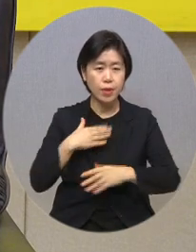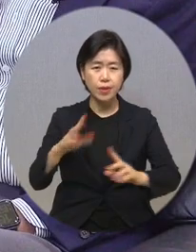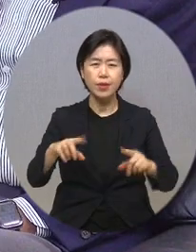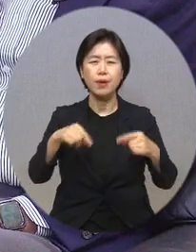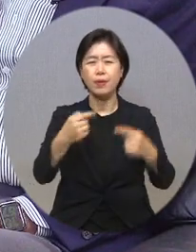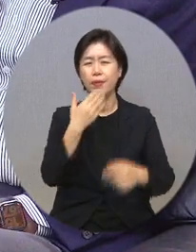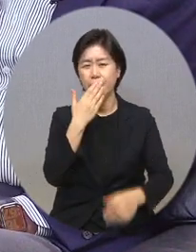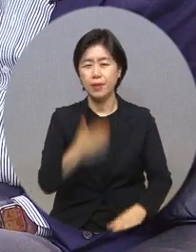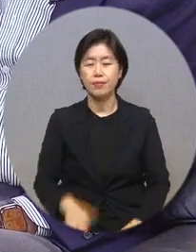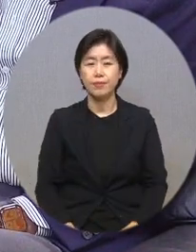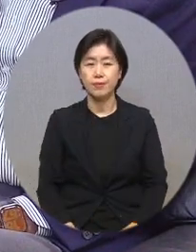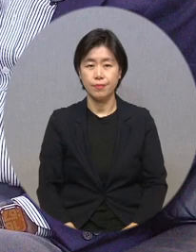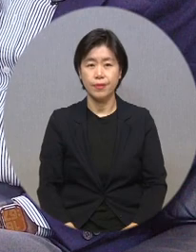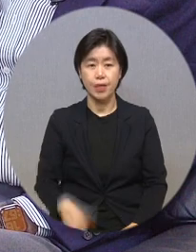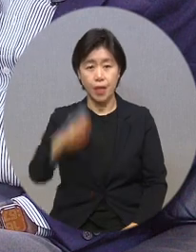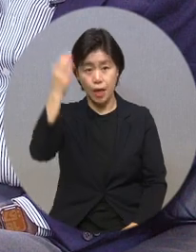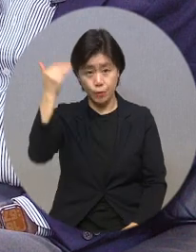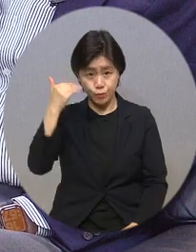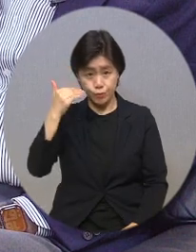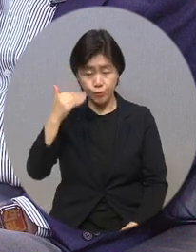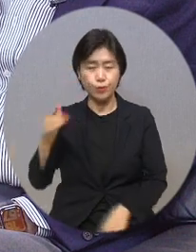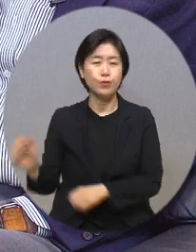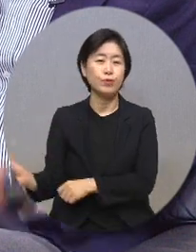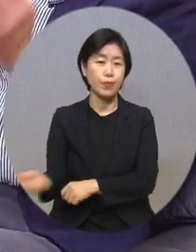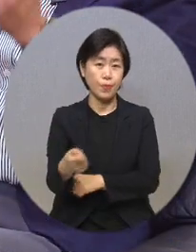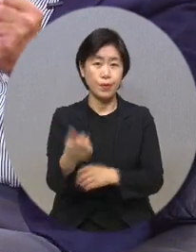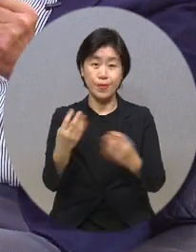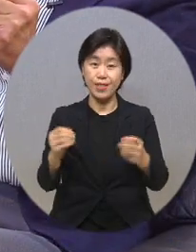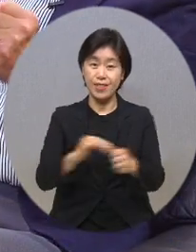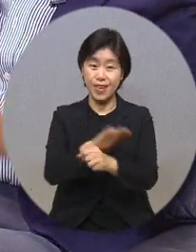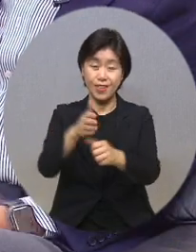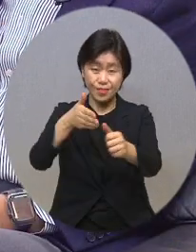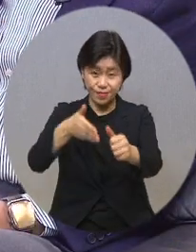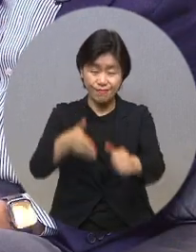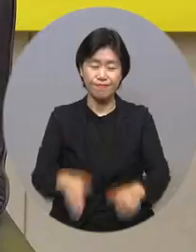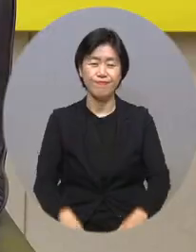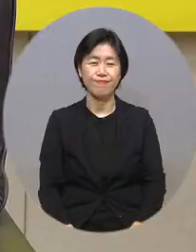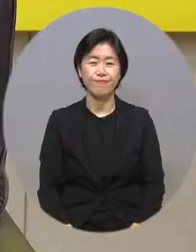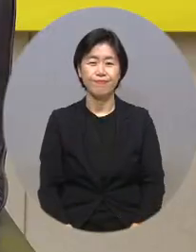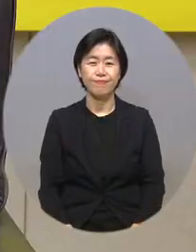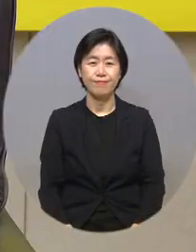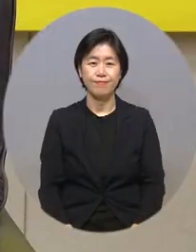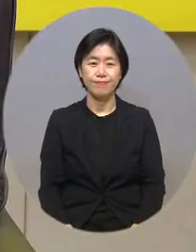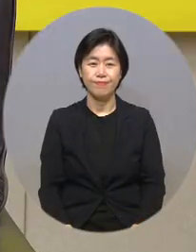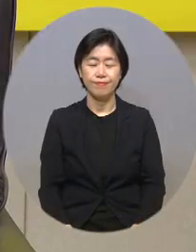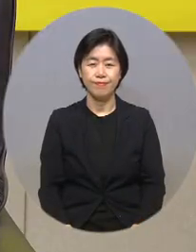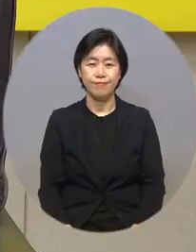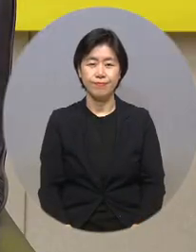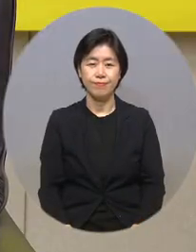다시 KPGA 많이 사랑해 주세요. 많이 감사합니다.